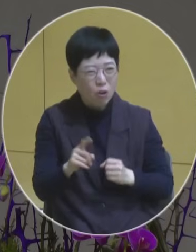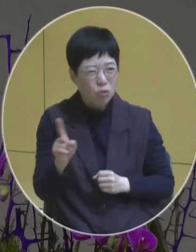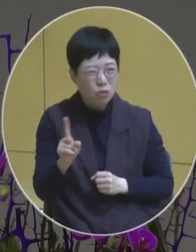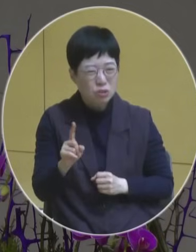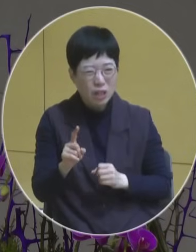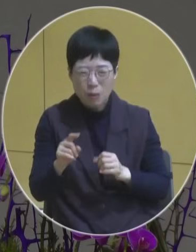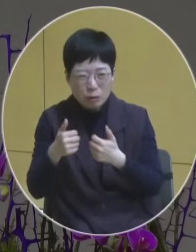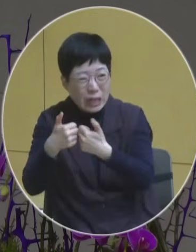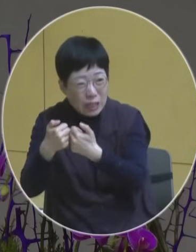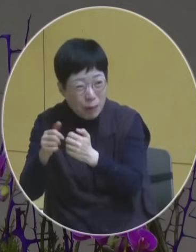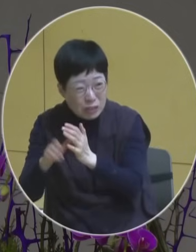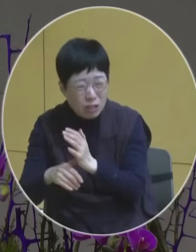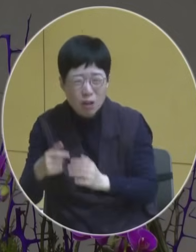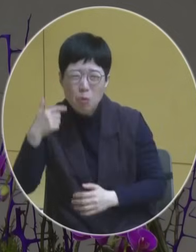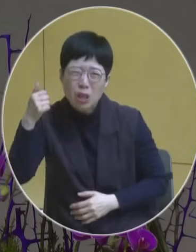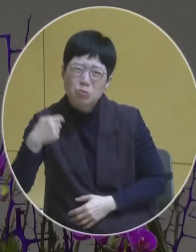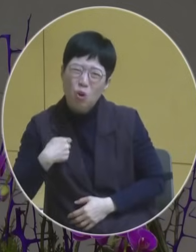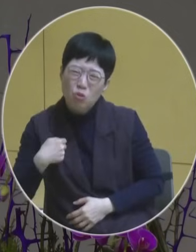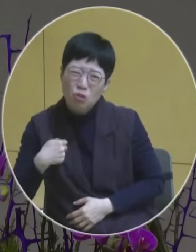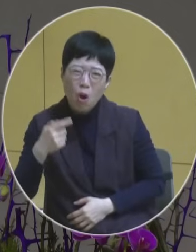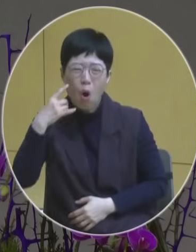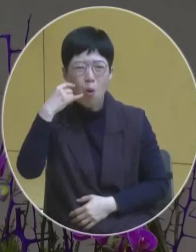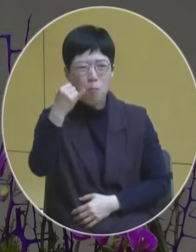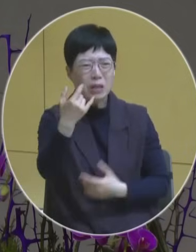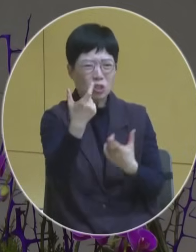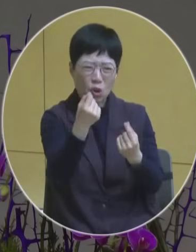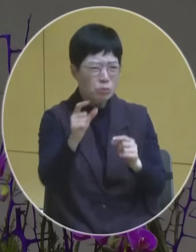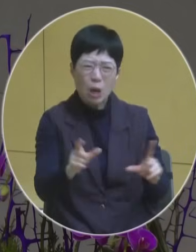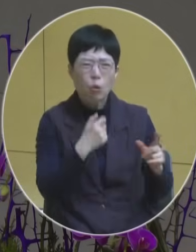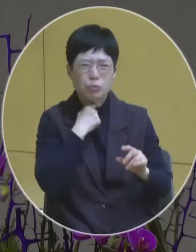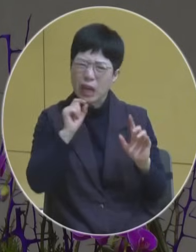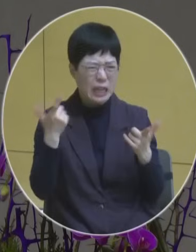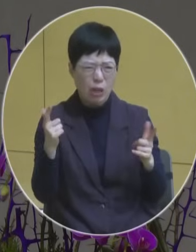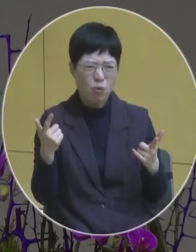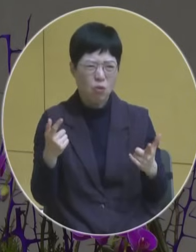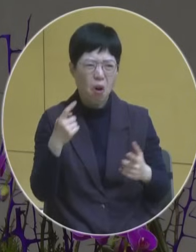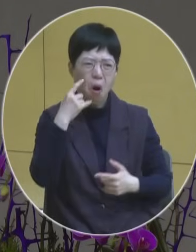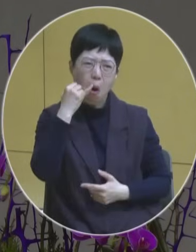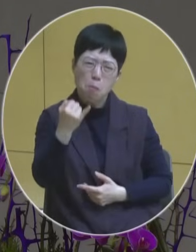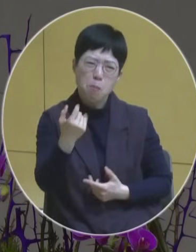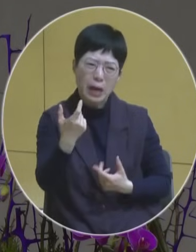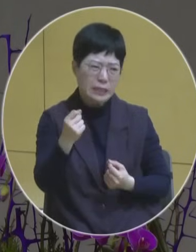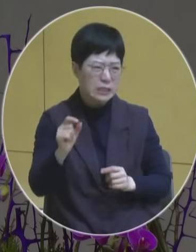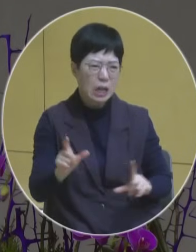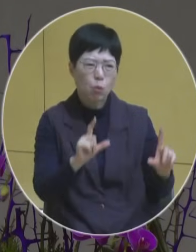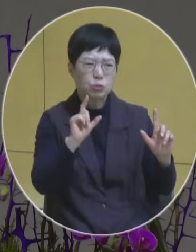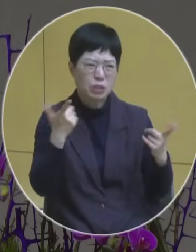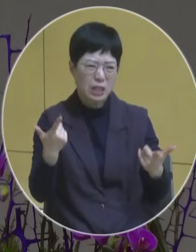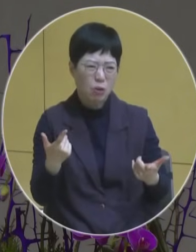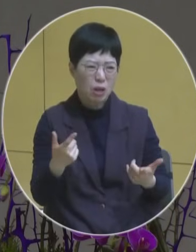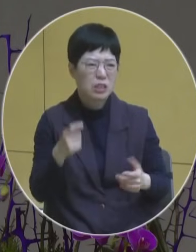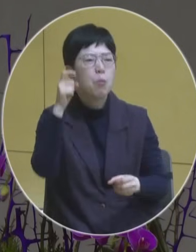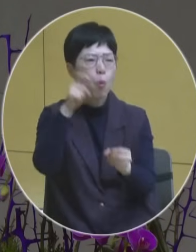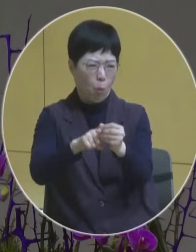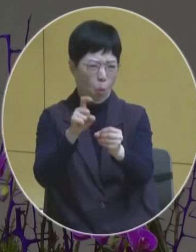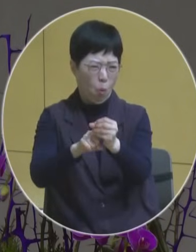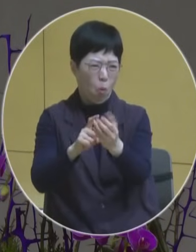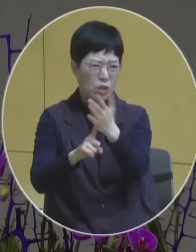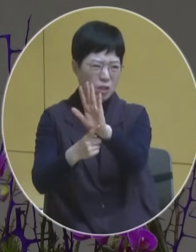한번 상담했는데 목사님 저는 우리 엄마처럼 살지는 않을 거예요. 그것이 자기 일평생 목표가 되어